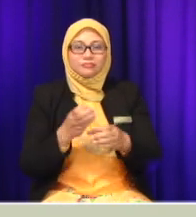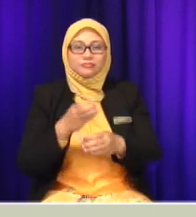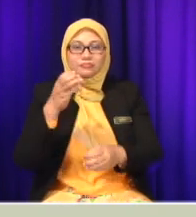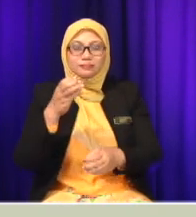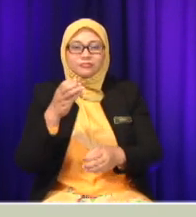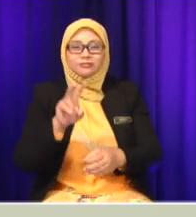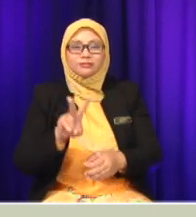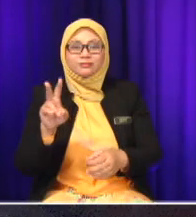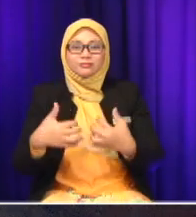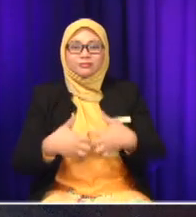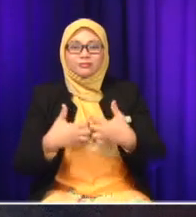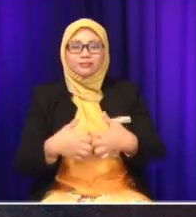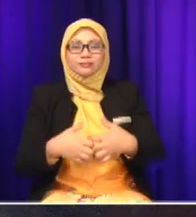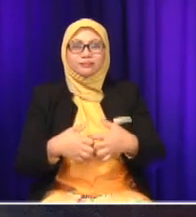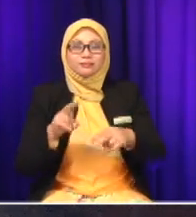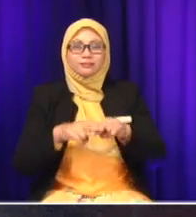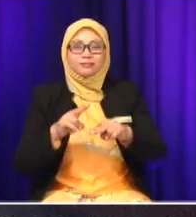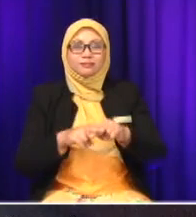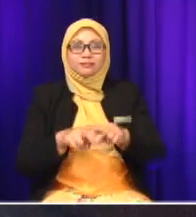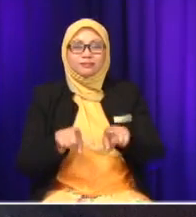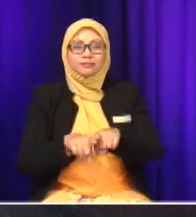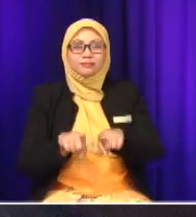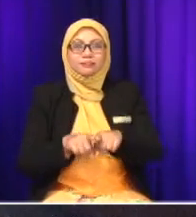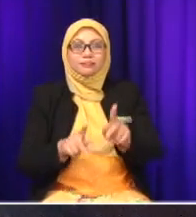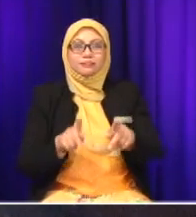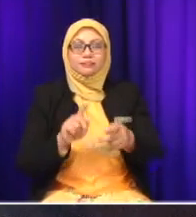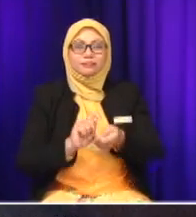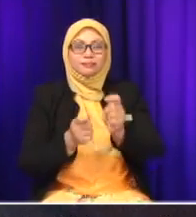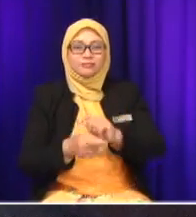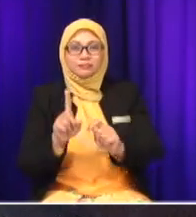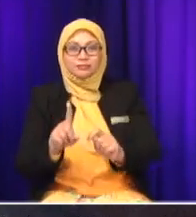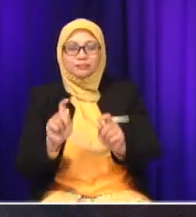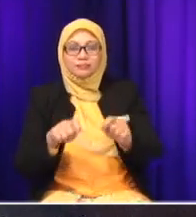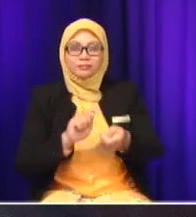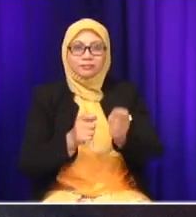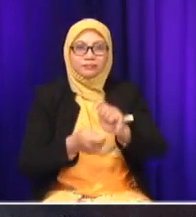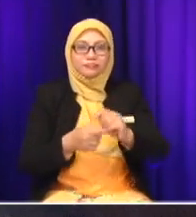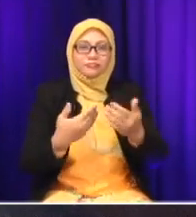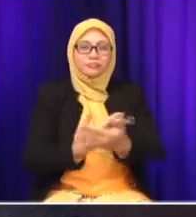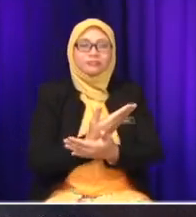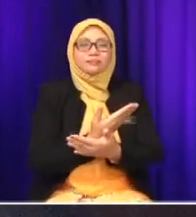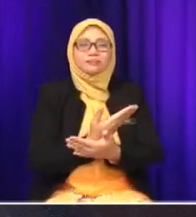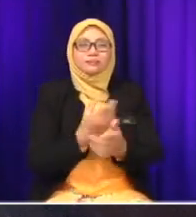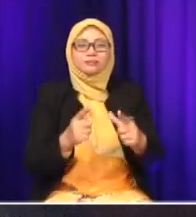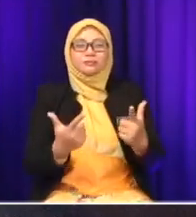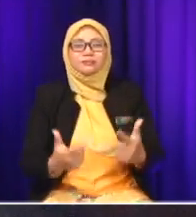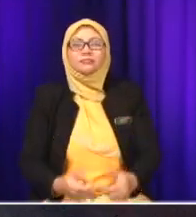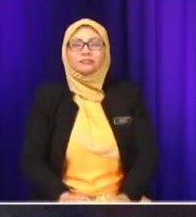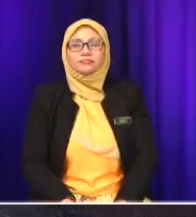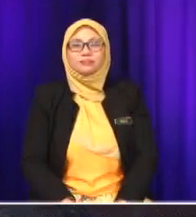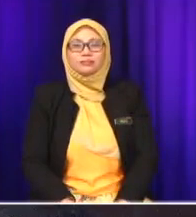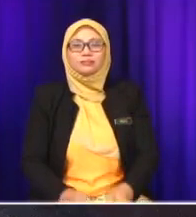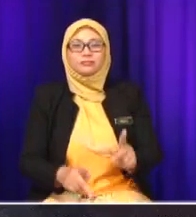kedudukan dia sekalilah kalau kita tukar kita tukar silinder kita kena gantiboh yang baru Kalau kita nak ganti omboh yang baru kita kena